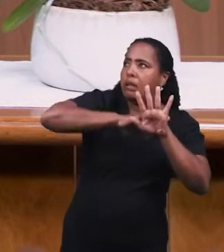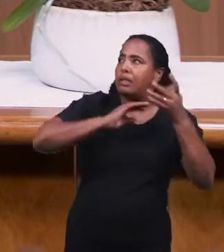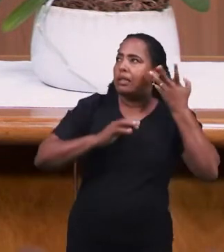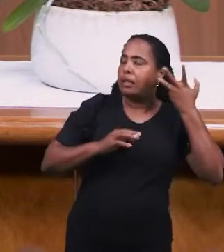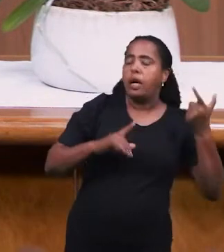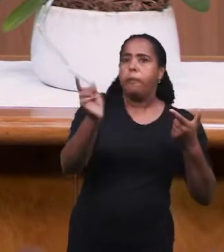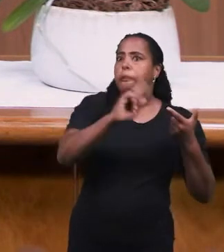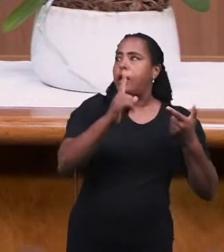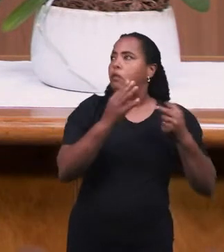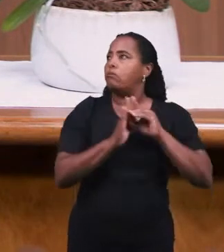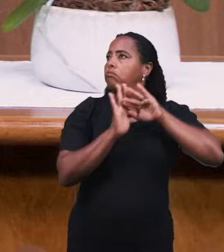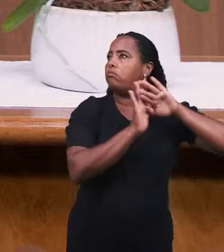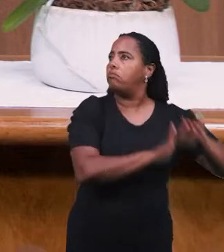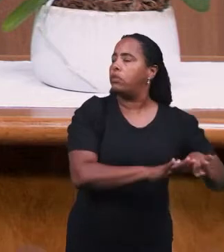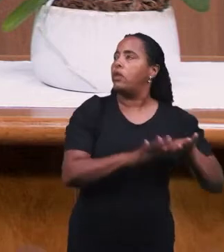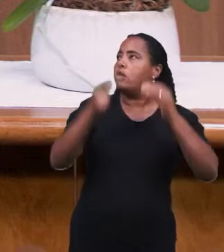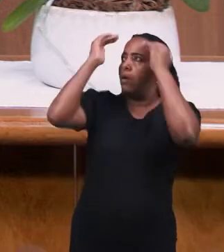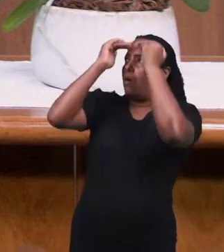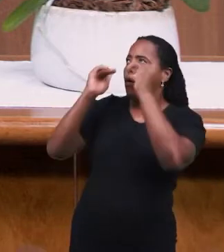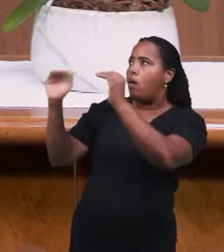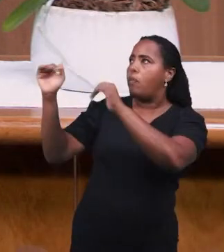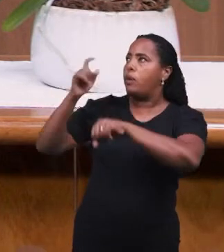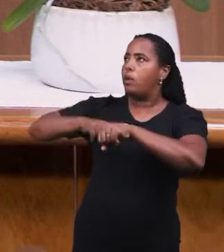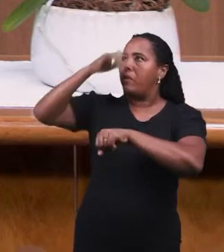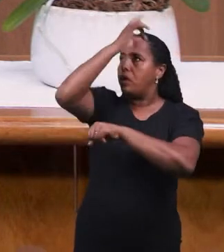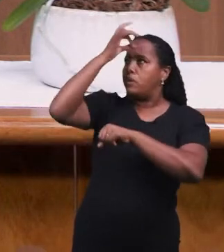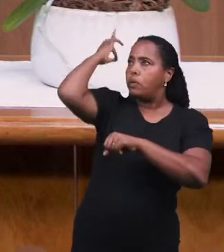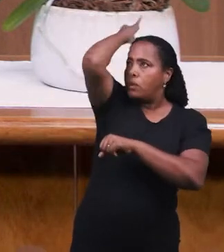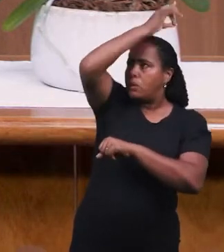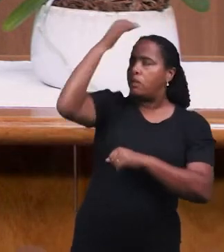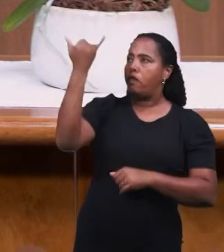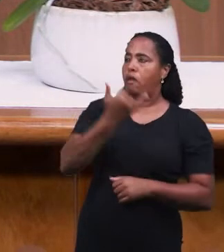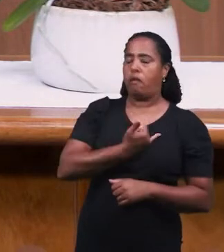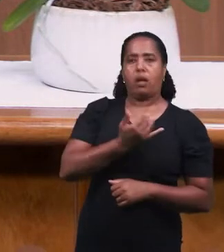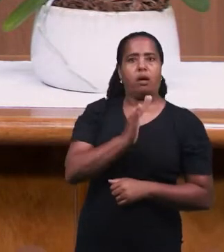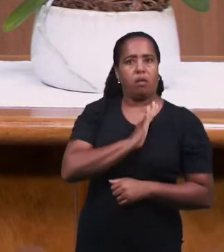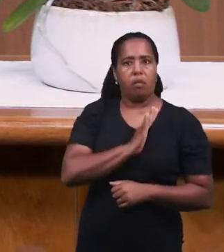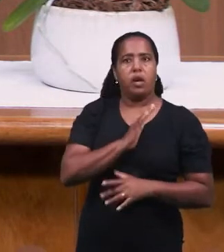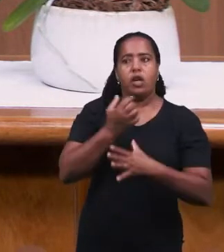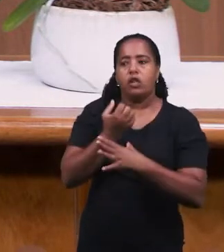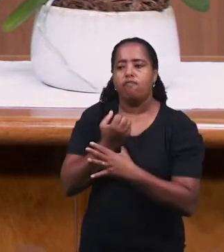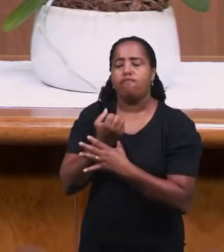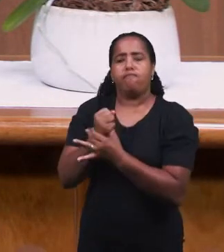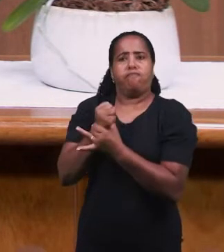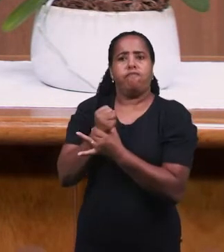la théologie. Je dois écouter la voix du Saint-Esprit du Seigneur.